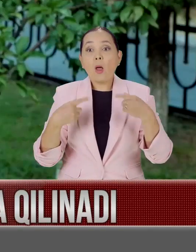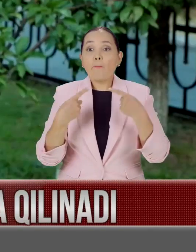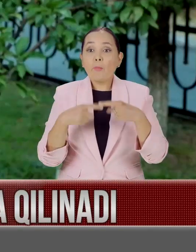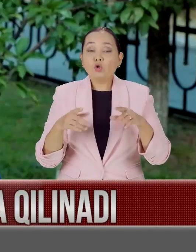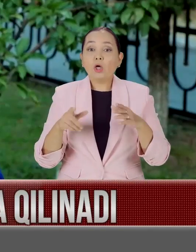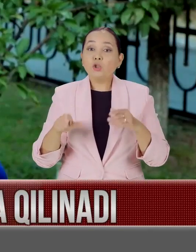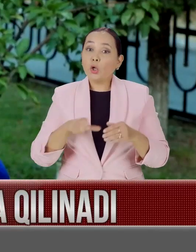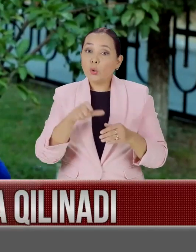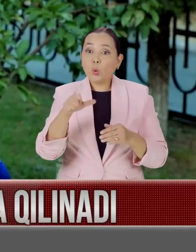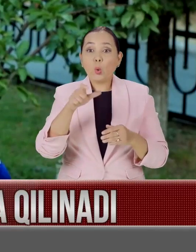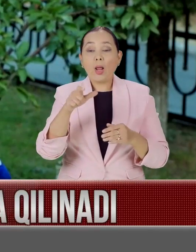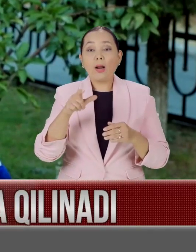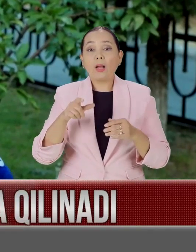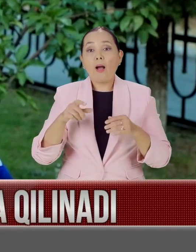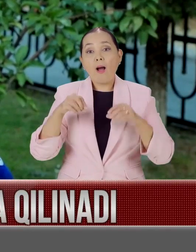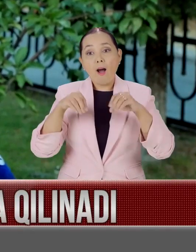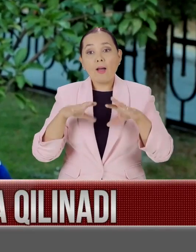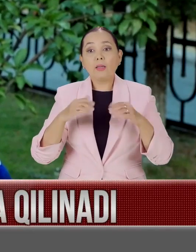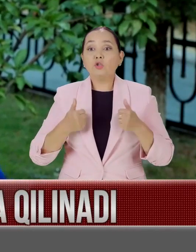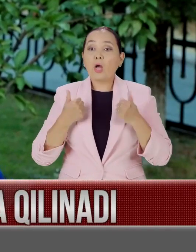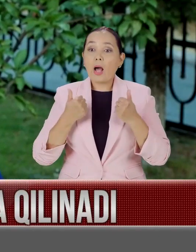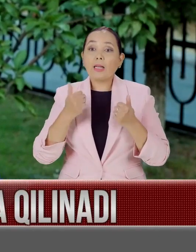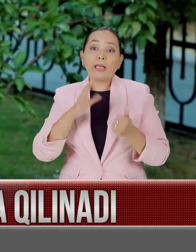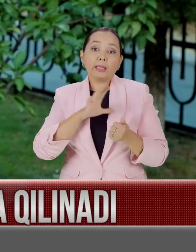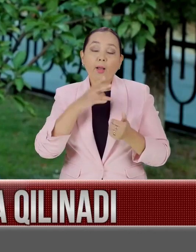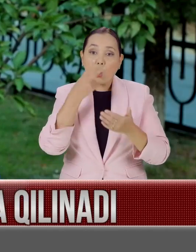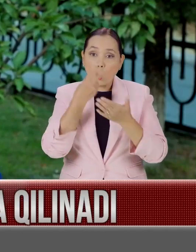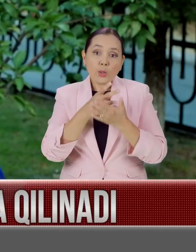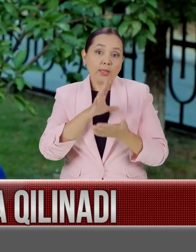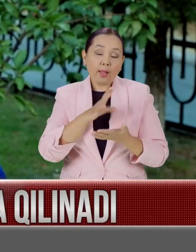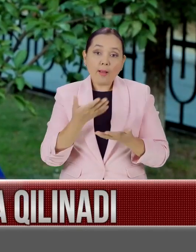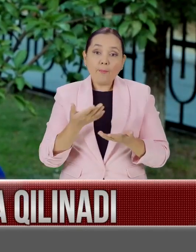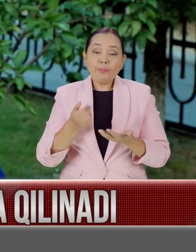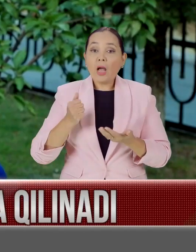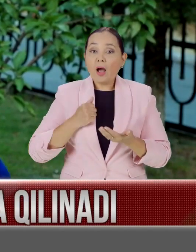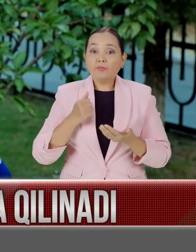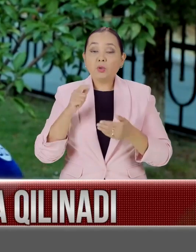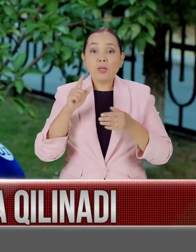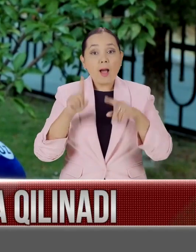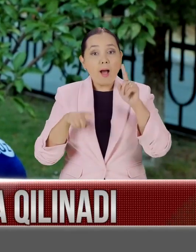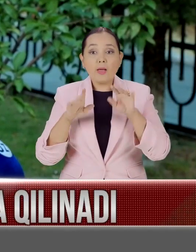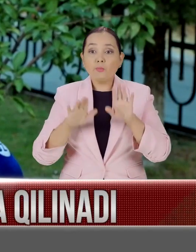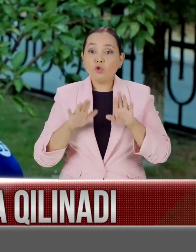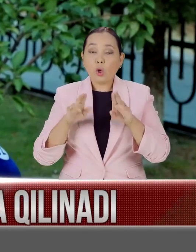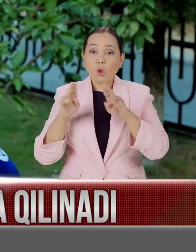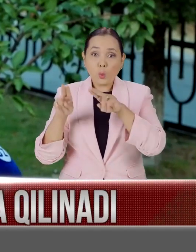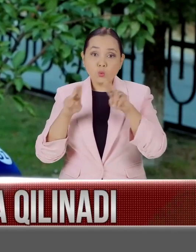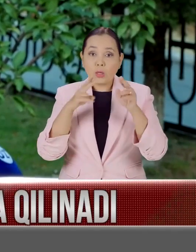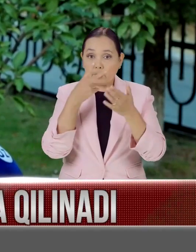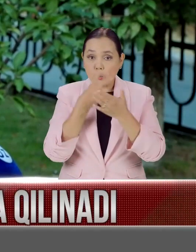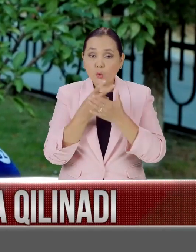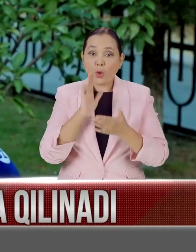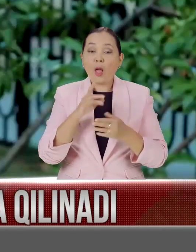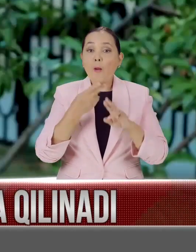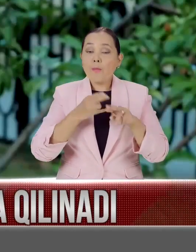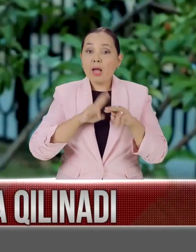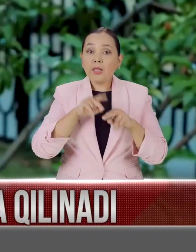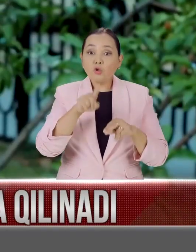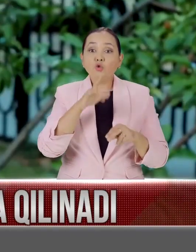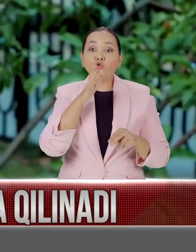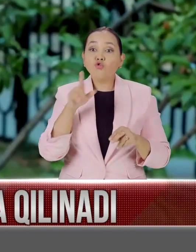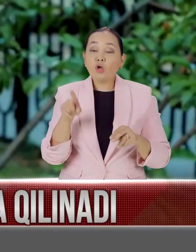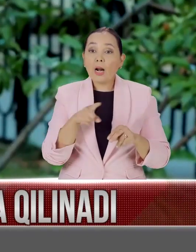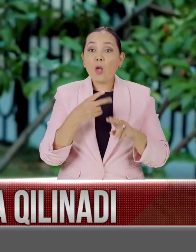foydalanib, boshqacha bir yo'llar bilan, zo'ravonlik yo'li bilan hal qilishga harakat qilganligini ham ko'rgan. Afsuski ayrim joylarda bu kuzatilib ham turibdi haligacha. Mana